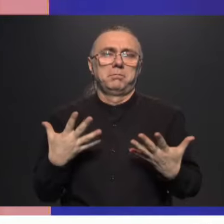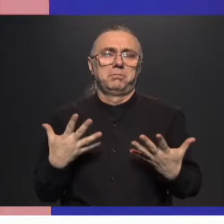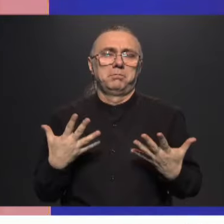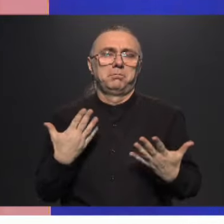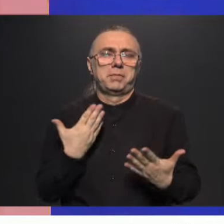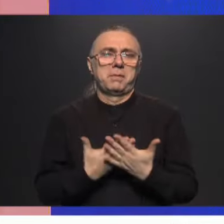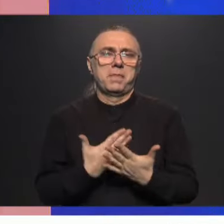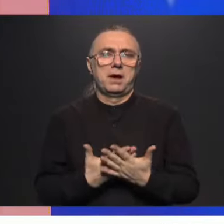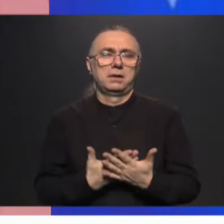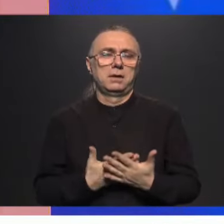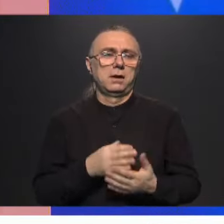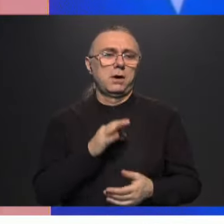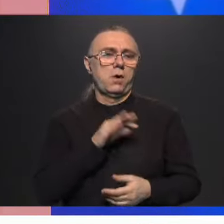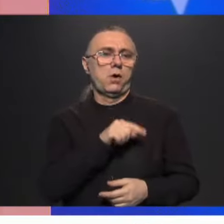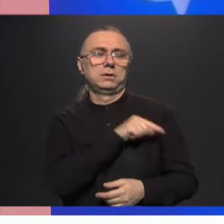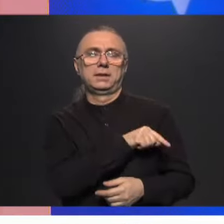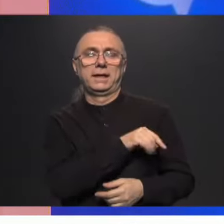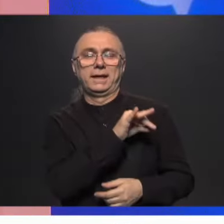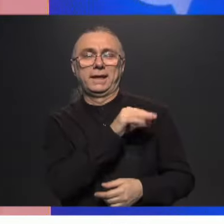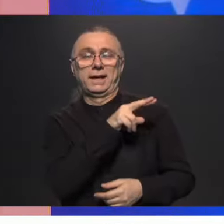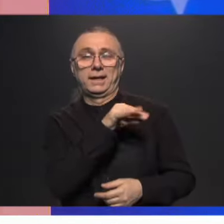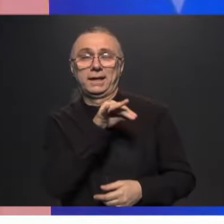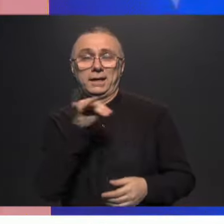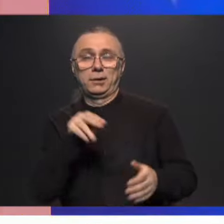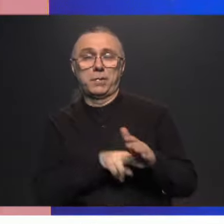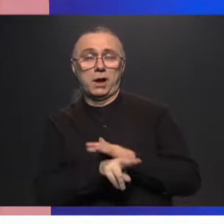пророка, параллель до Федора Ушакова, до